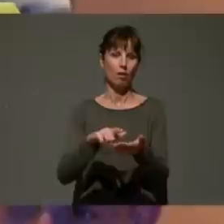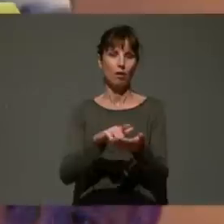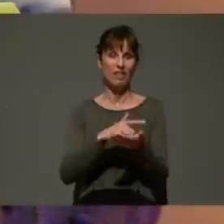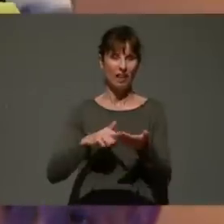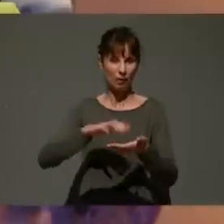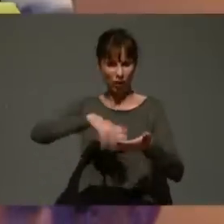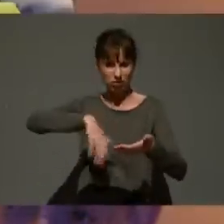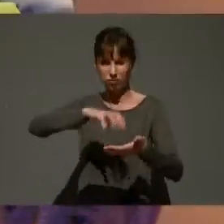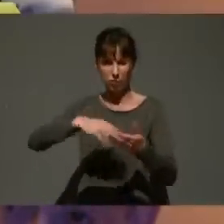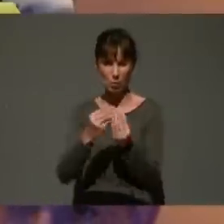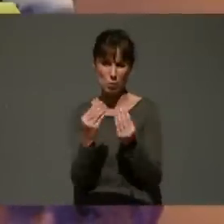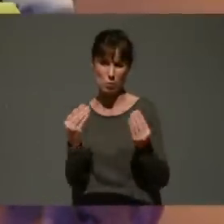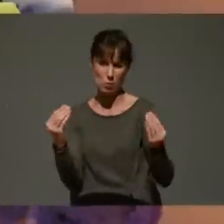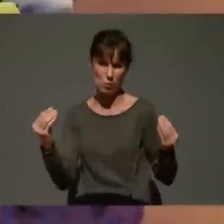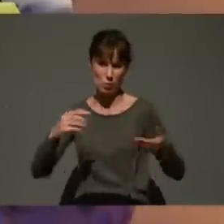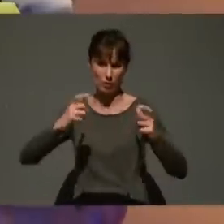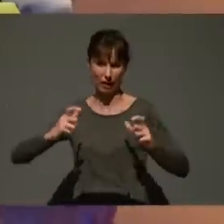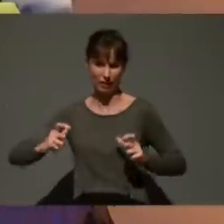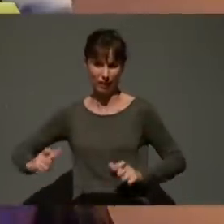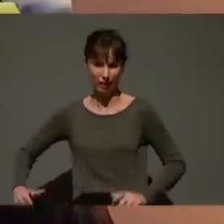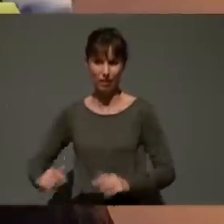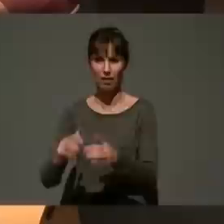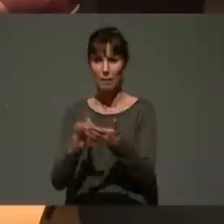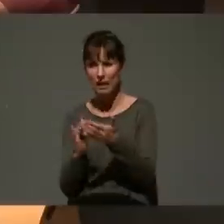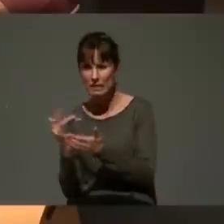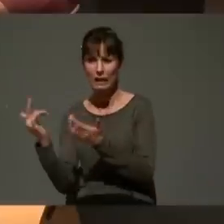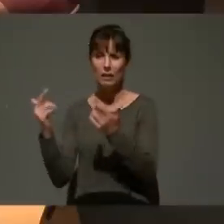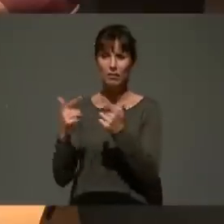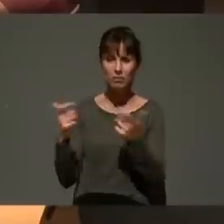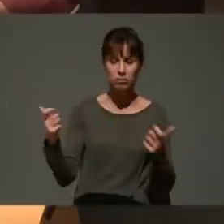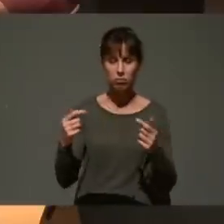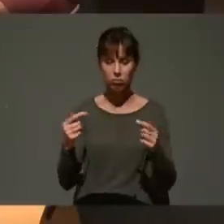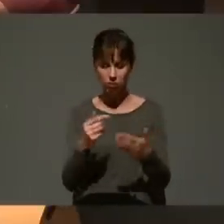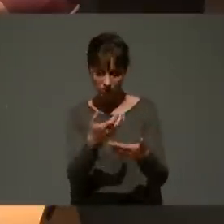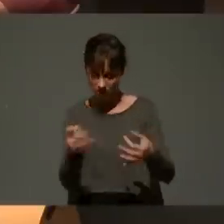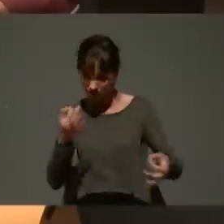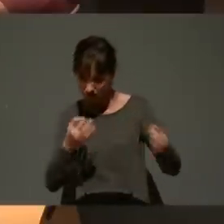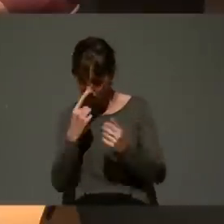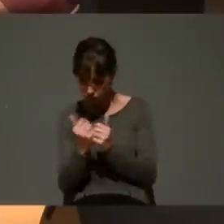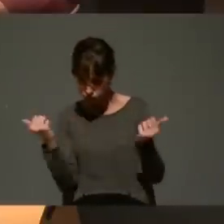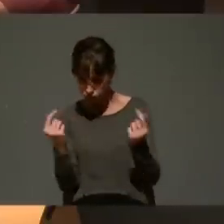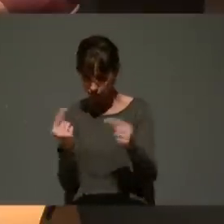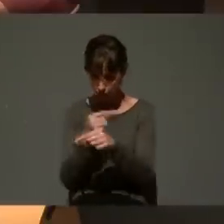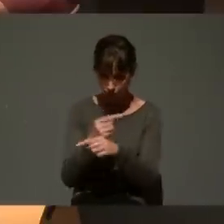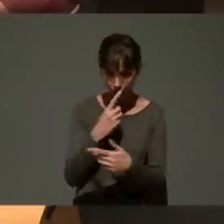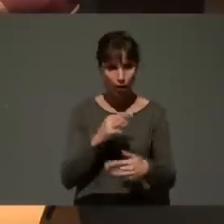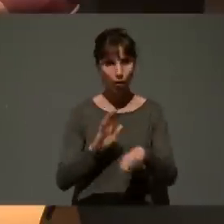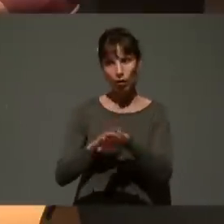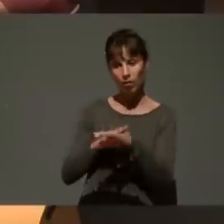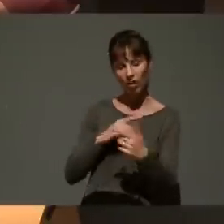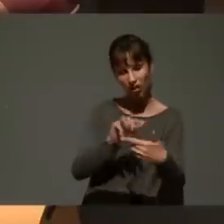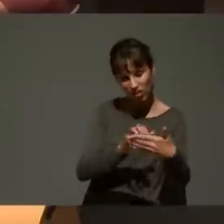que je... Et là, si vous commencez à lire les magazines, actuellement, il y a tout et son contraire. Il y en a même qui nous disent qu'il ne faut plus s'étirer. Ouais.